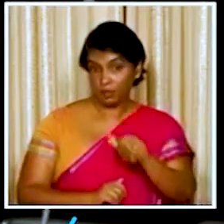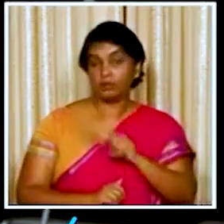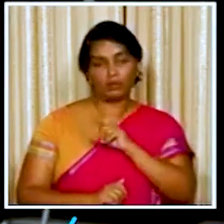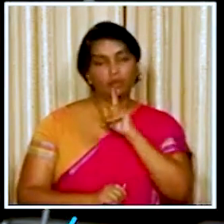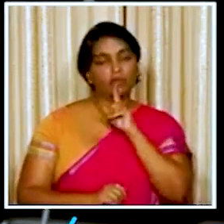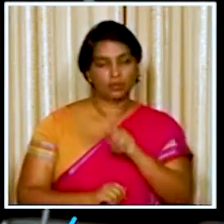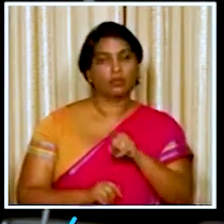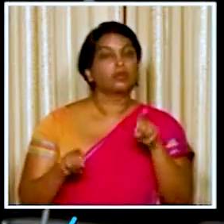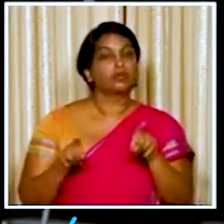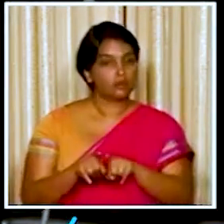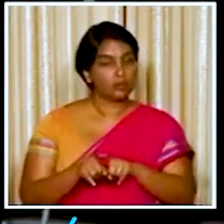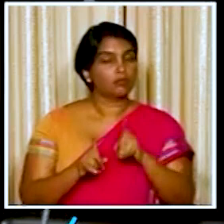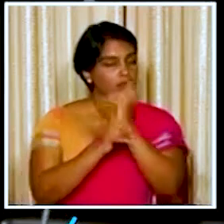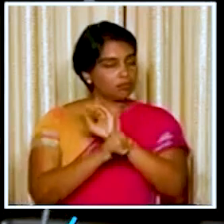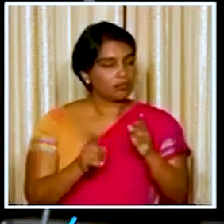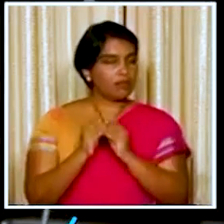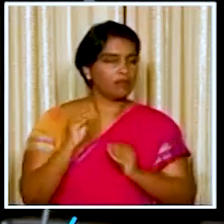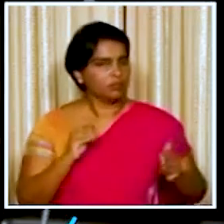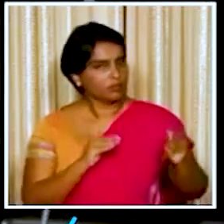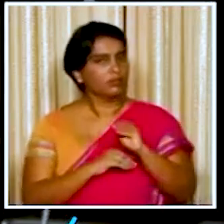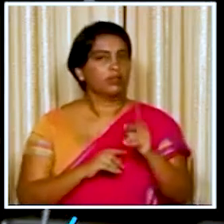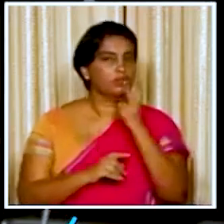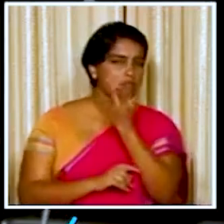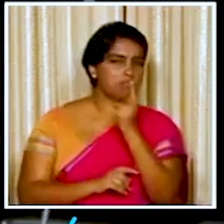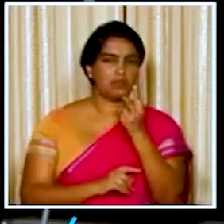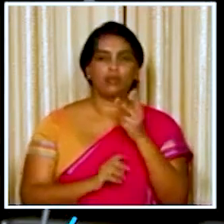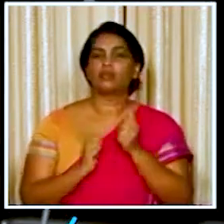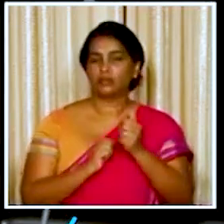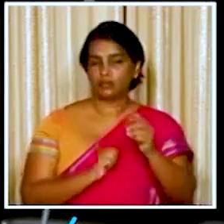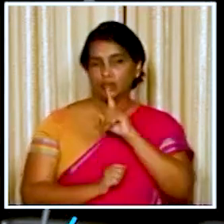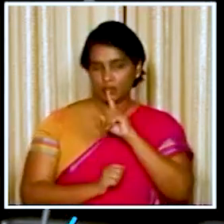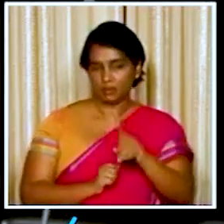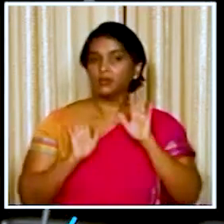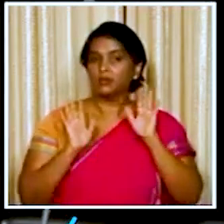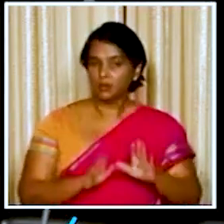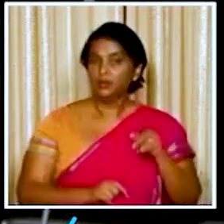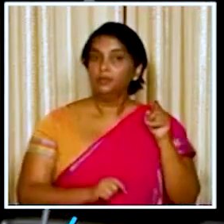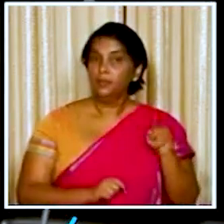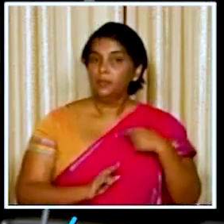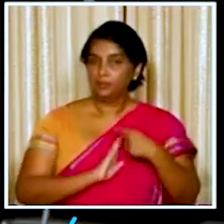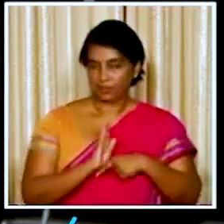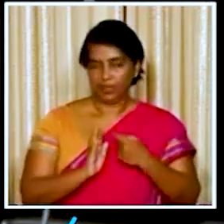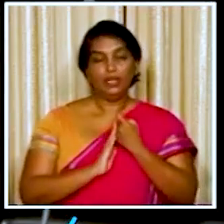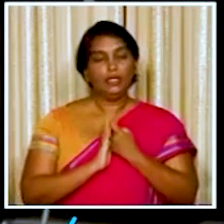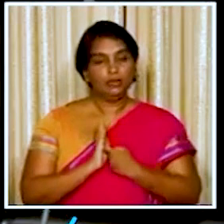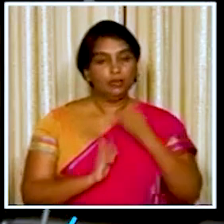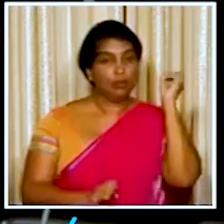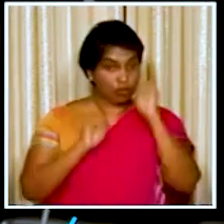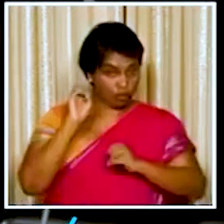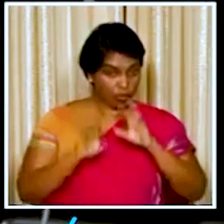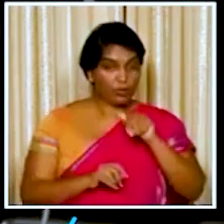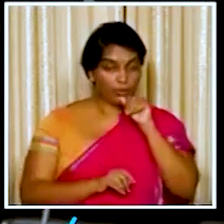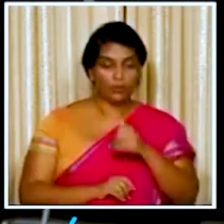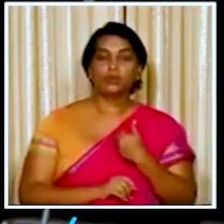කරන්න ඕනේ. ඒ වගේ මේක ඍජුව හා වක්‍රව දෙවිදියටම සඳහන් කළා කියන එක. කොහොම වුණත් මේ රටට නීත්‍යානුකූල මුදල් එවන්න කියලා